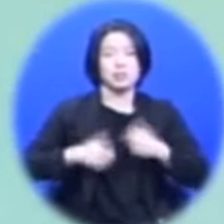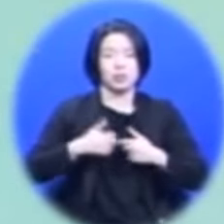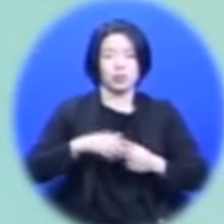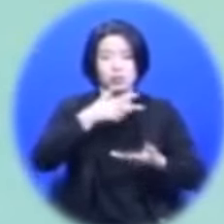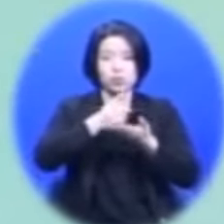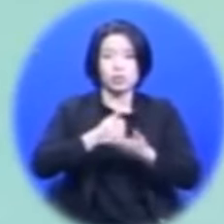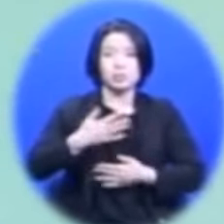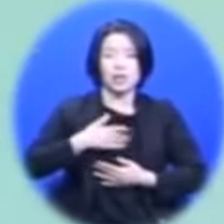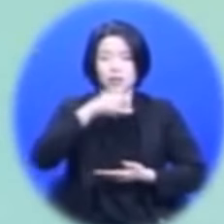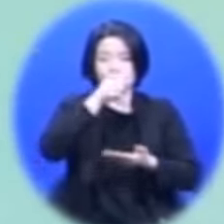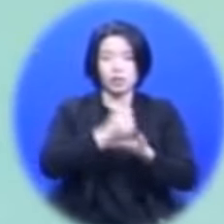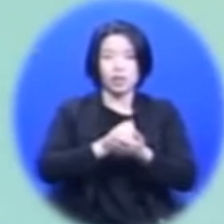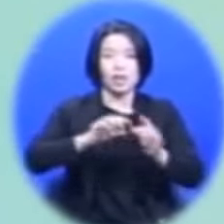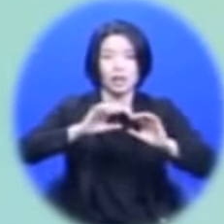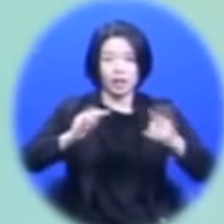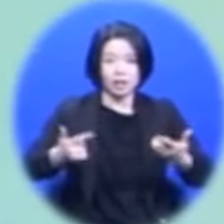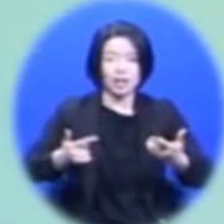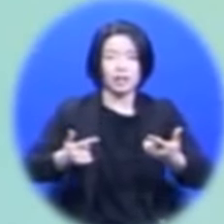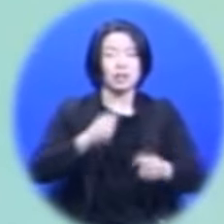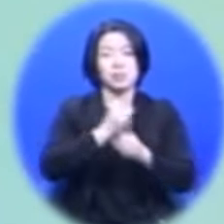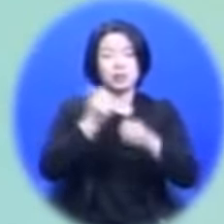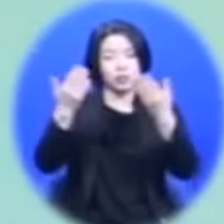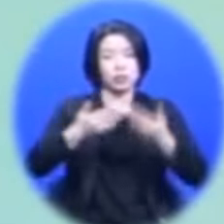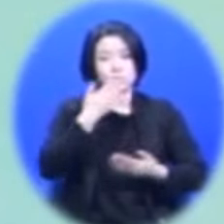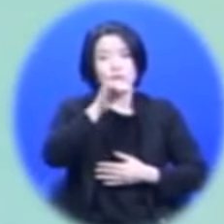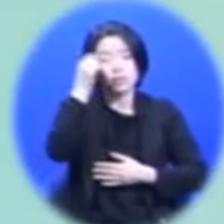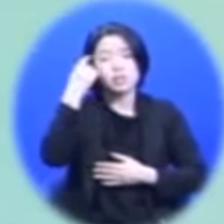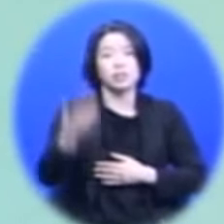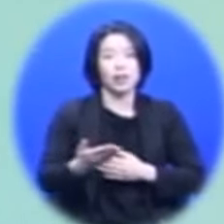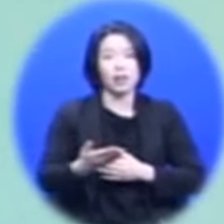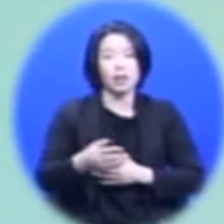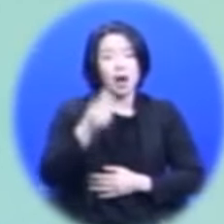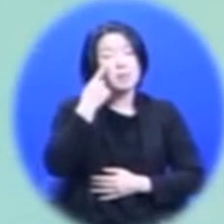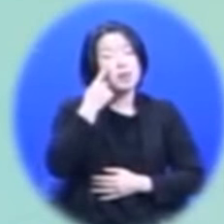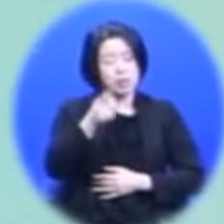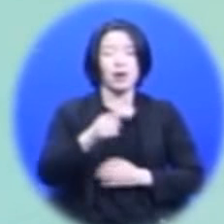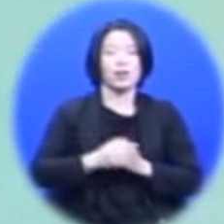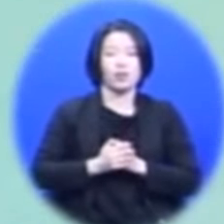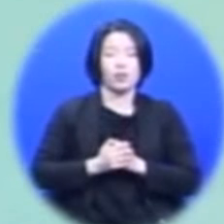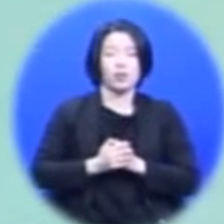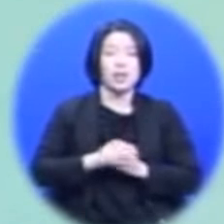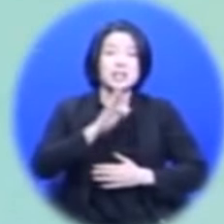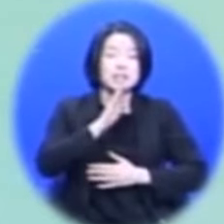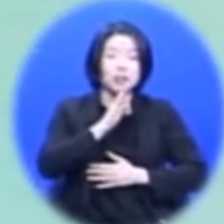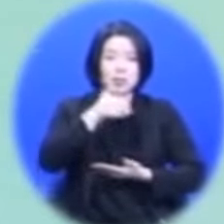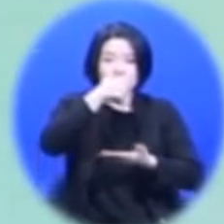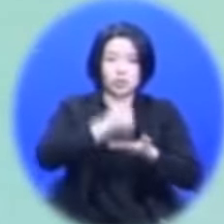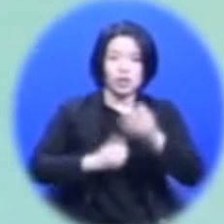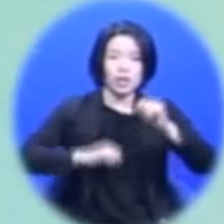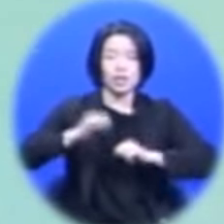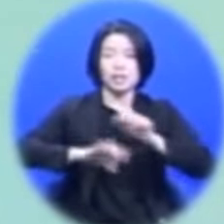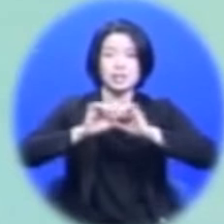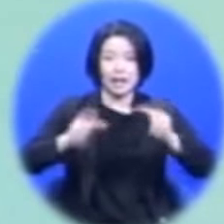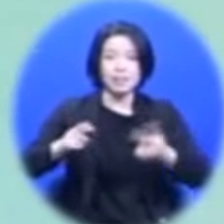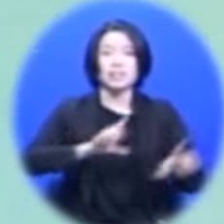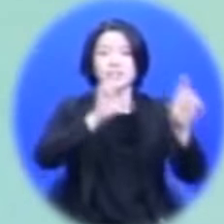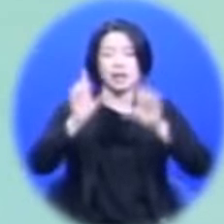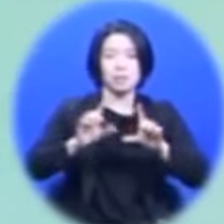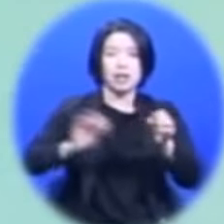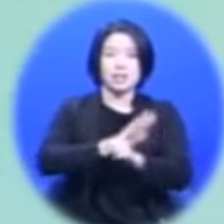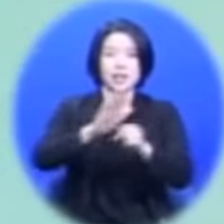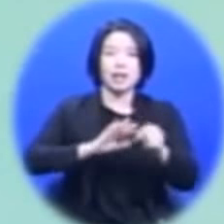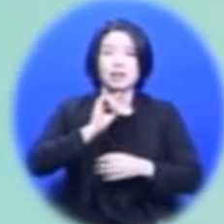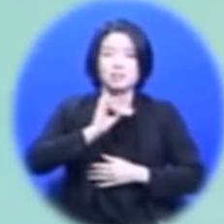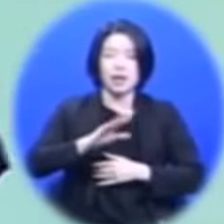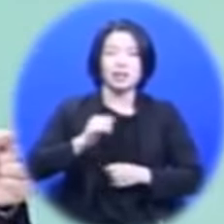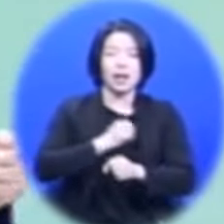않게 만드실 수 있을까? 한번 해보세요. 정말 죄 짓지 않는 이런 삶, 사랑만 하며 사는